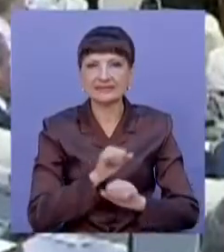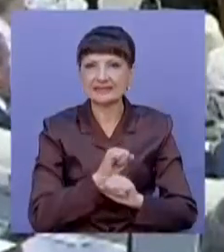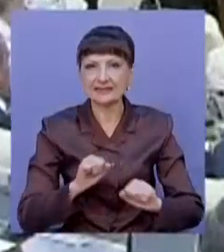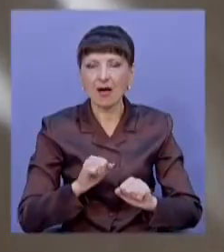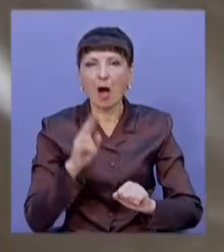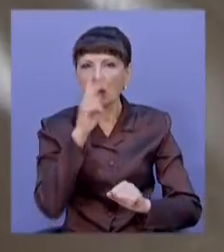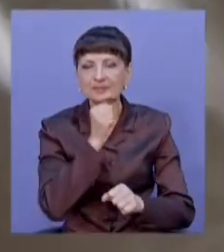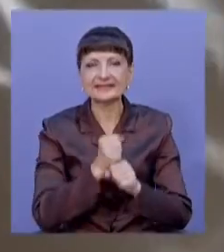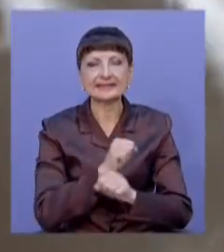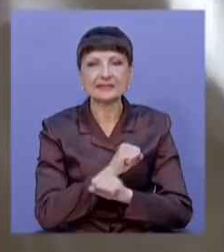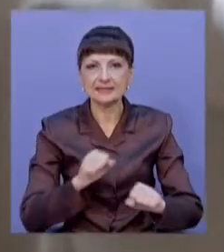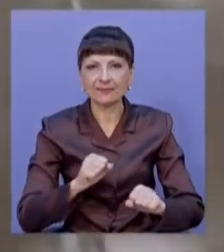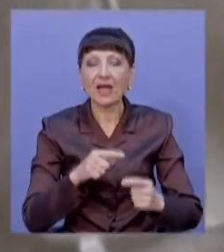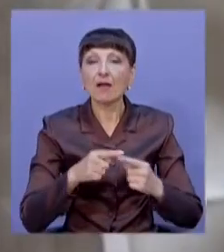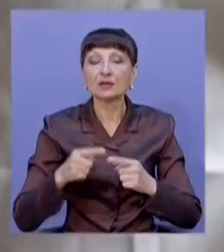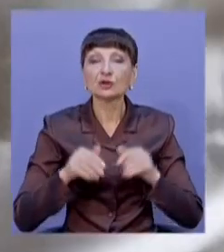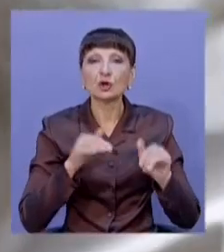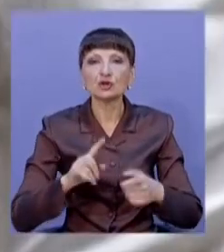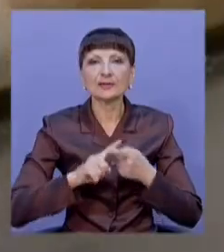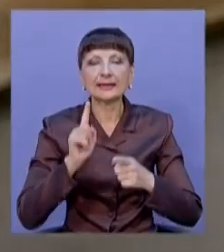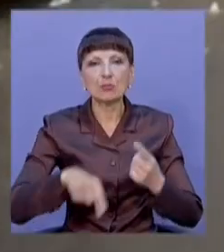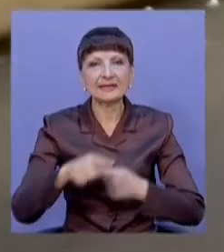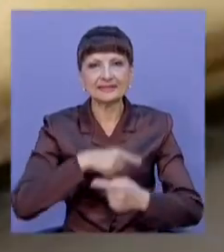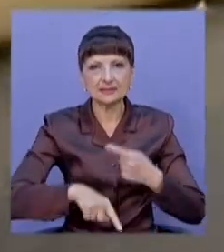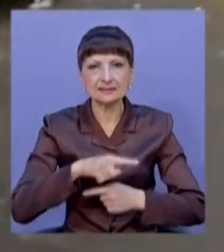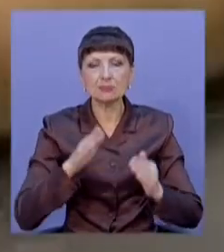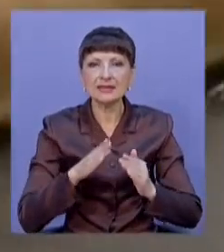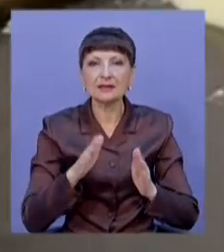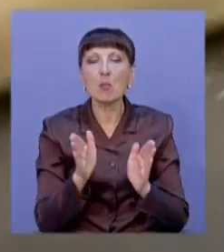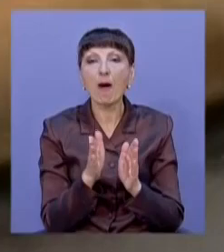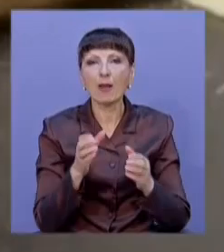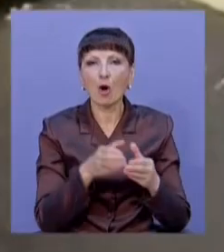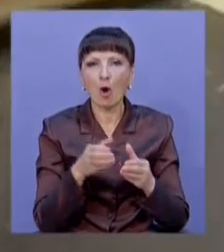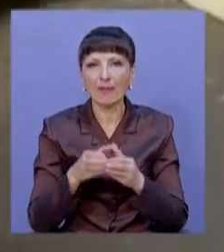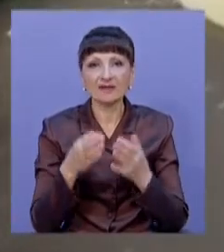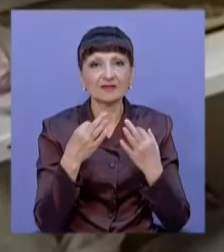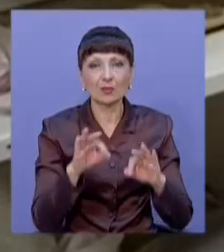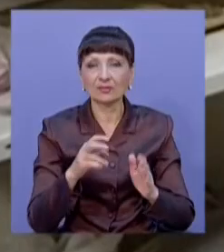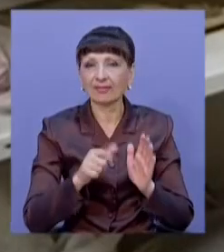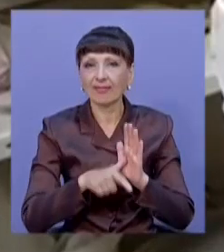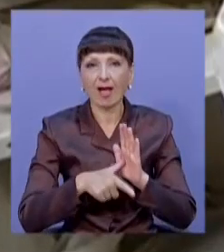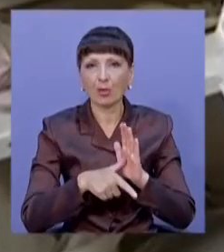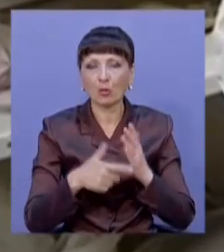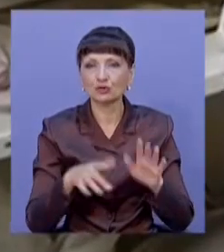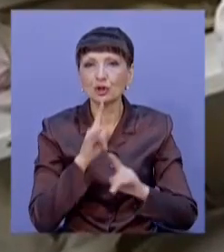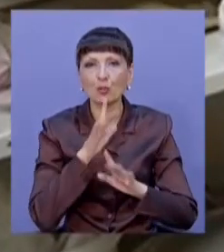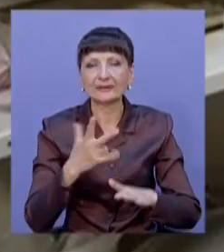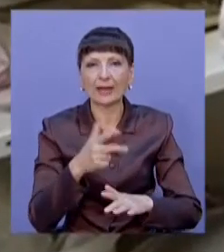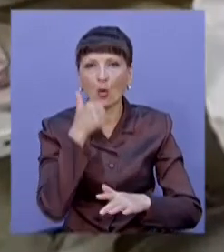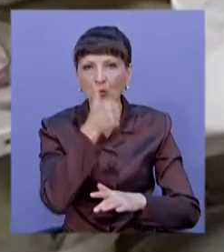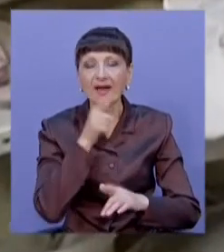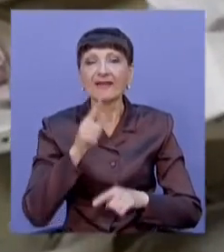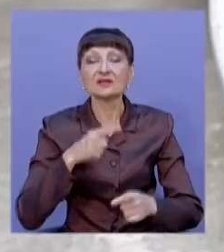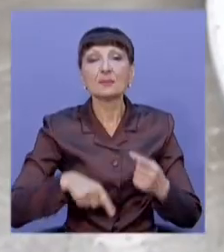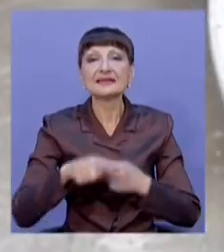нет. Конкретные решения коснулись и бизнеса. Микро- и малые компании освободят от налогов на 3 года. Не стоит